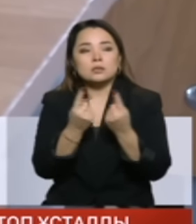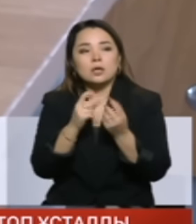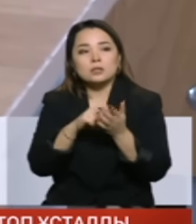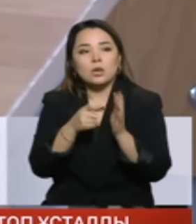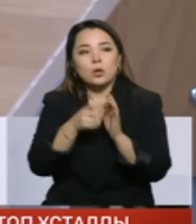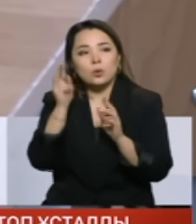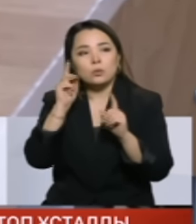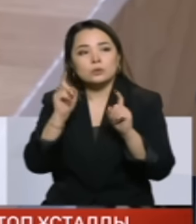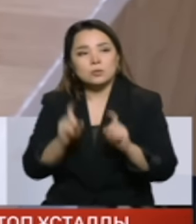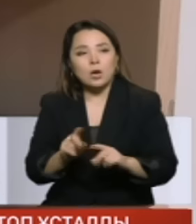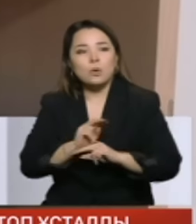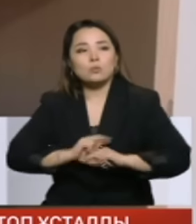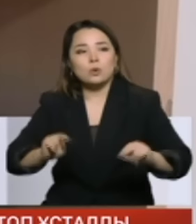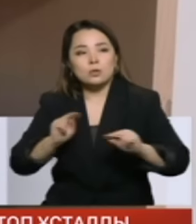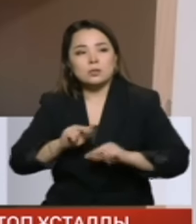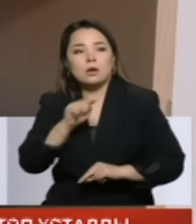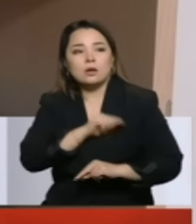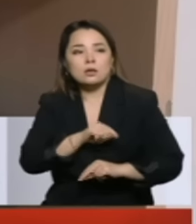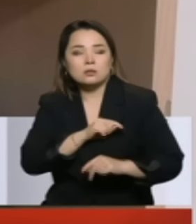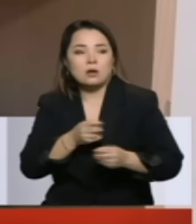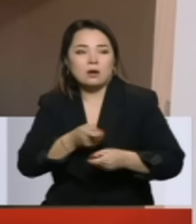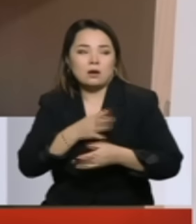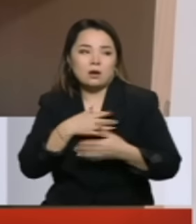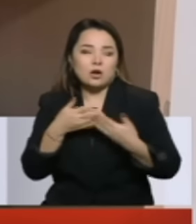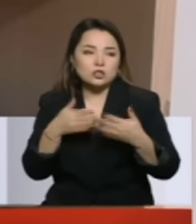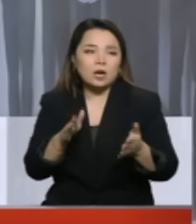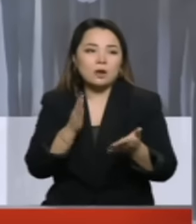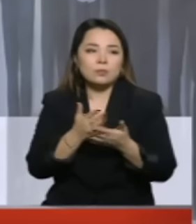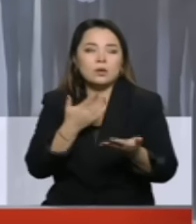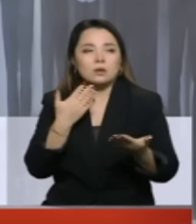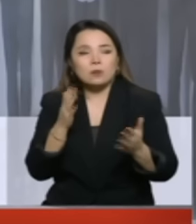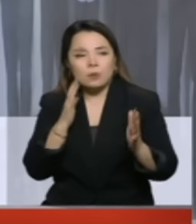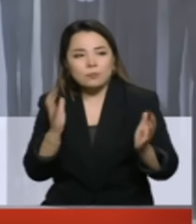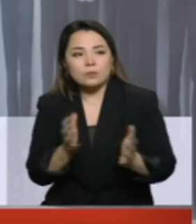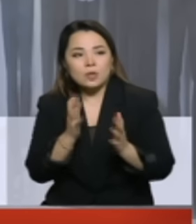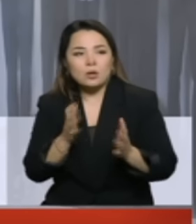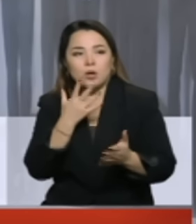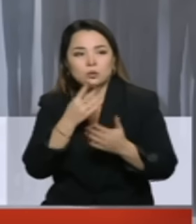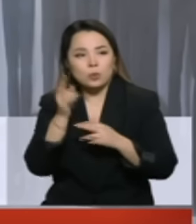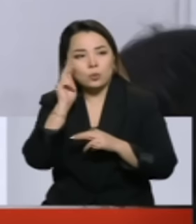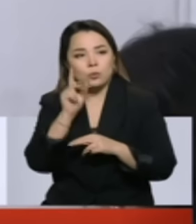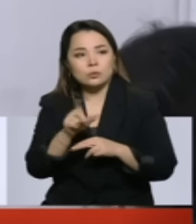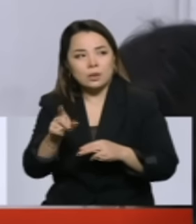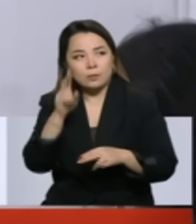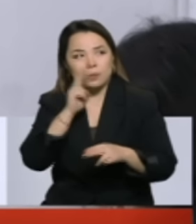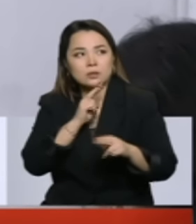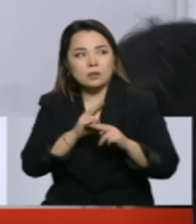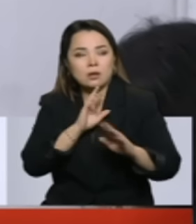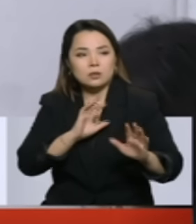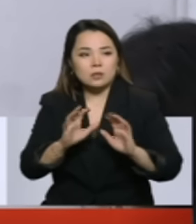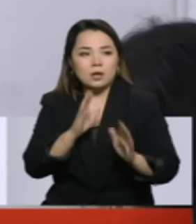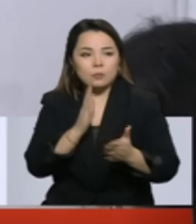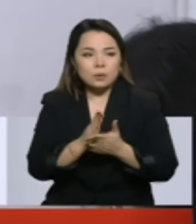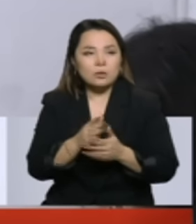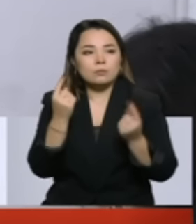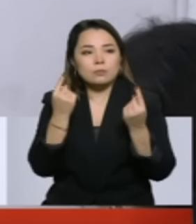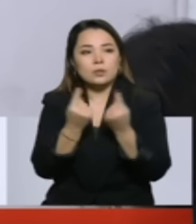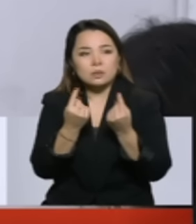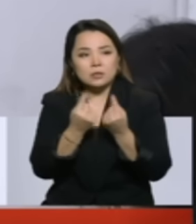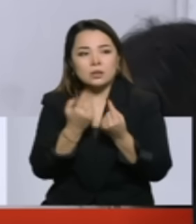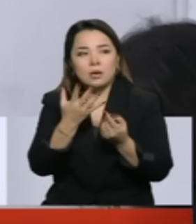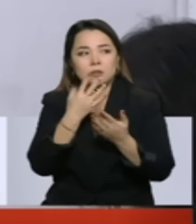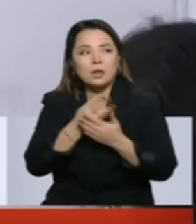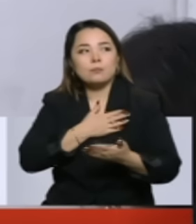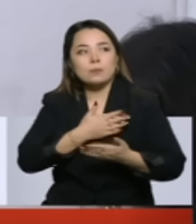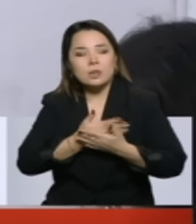бөлмесінде отырған. Мұғалімдері оның мінезі ашық, талапты, бауырларына қамқор оқушы болғанын айтады. Аялым мектепте оқып жүрген кезде өте